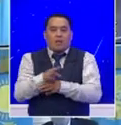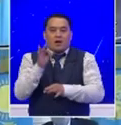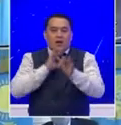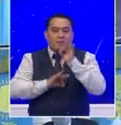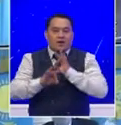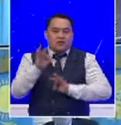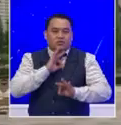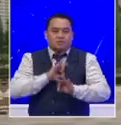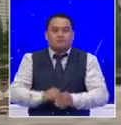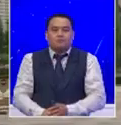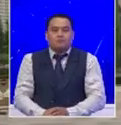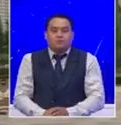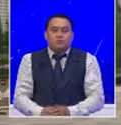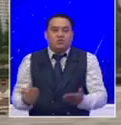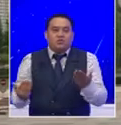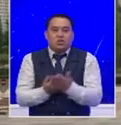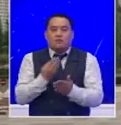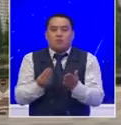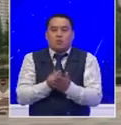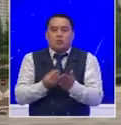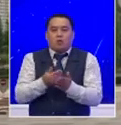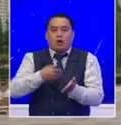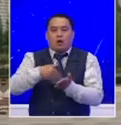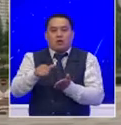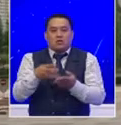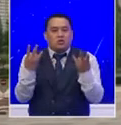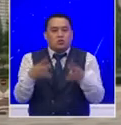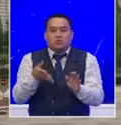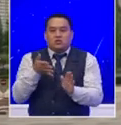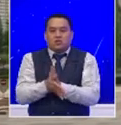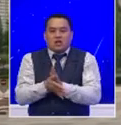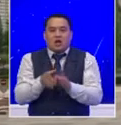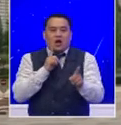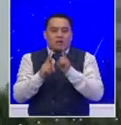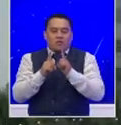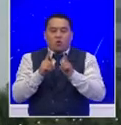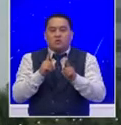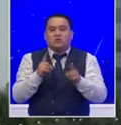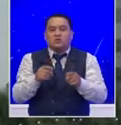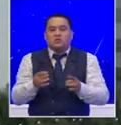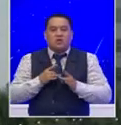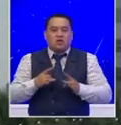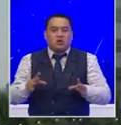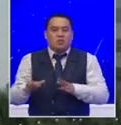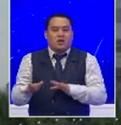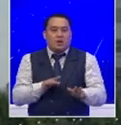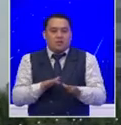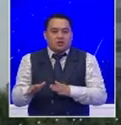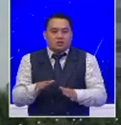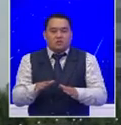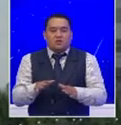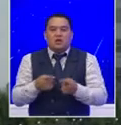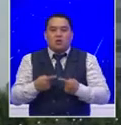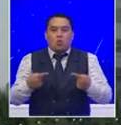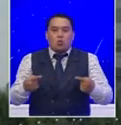лекарственными препаратами. Пересмотреть бюджеты и отказаться от всех ненужных трат. Конференции, круглых столов, торжественных мероприятий, консалтинговых